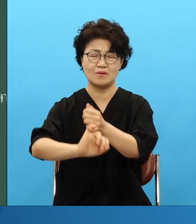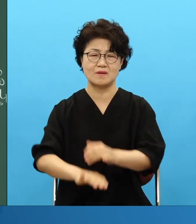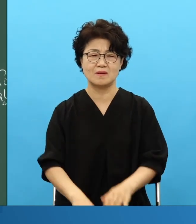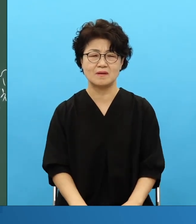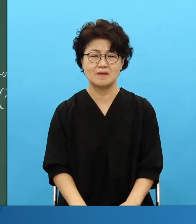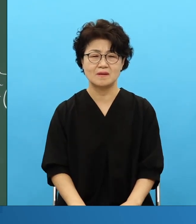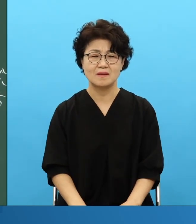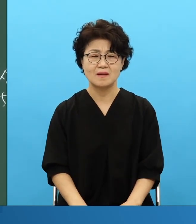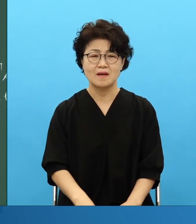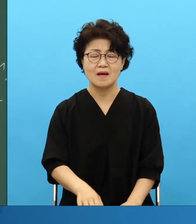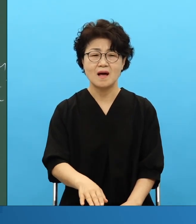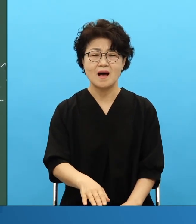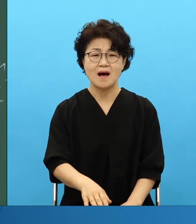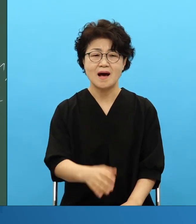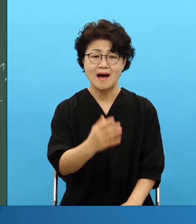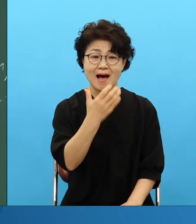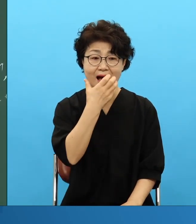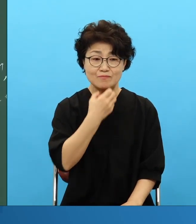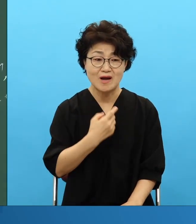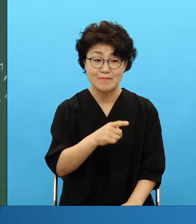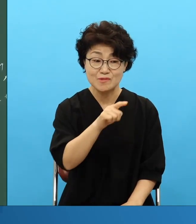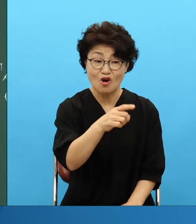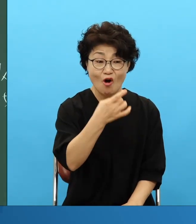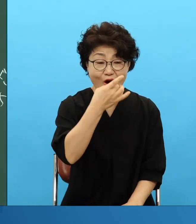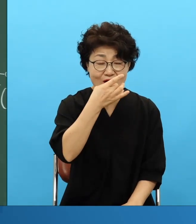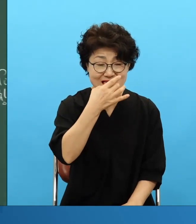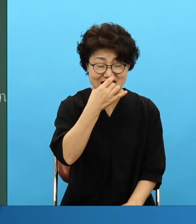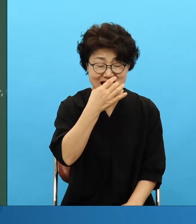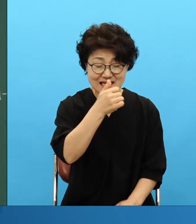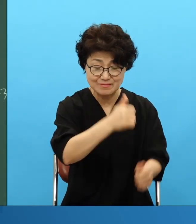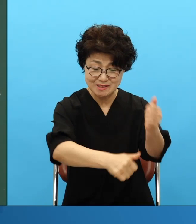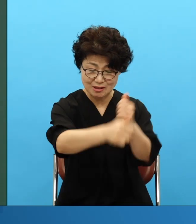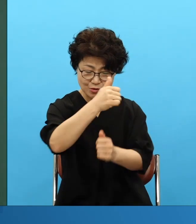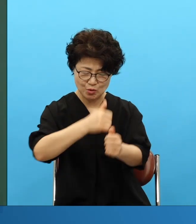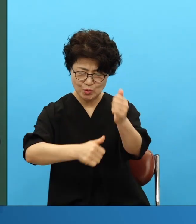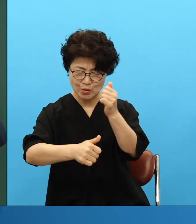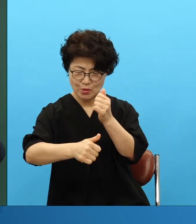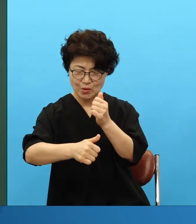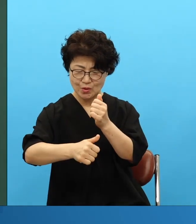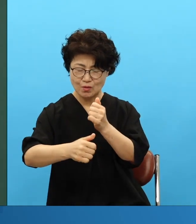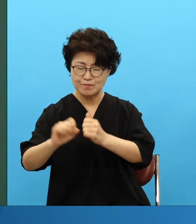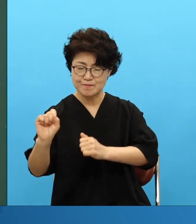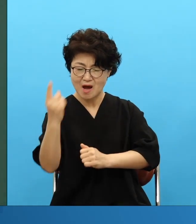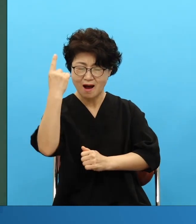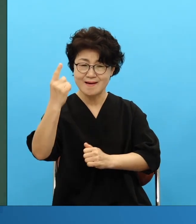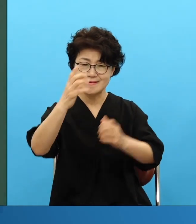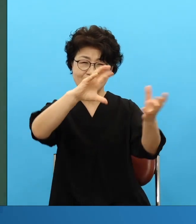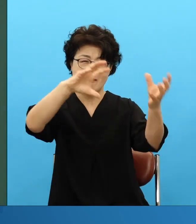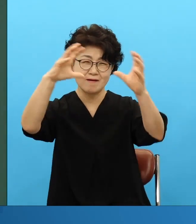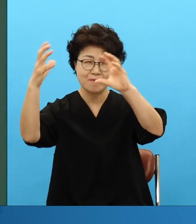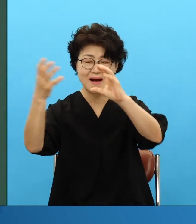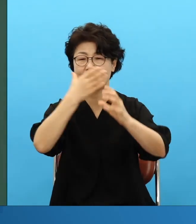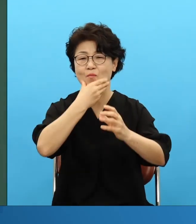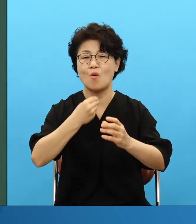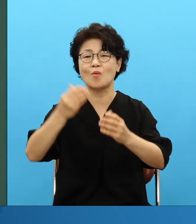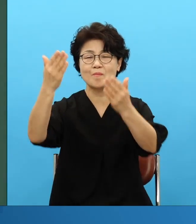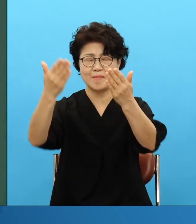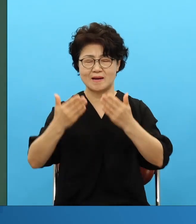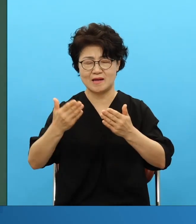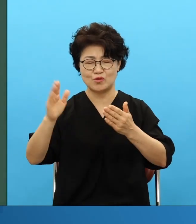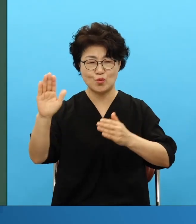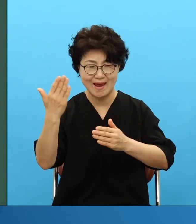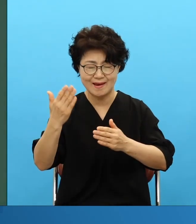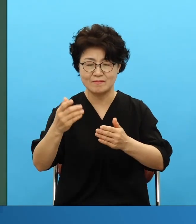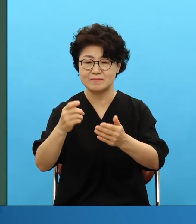열방이 복을 받게 될 것이다. So through your seed, the nations will be blessed. 이 저 오래된 얘기죠. It's just a long